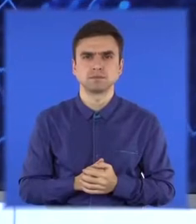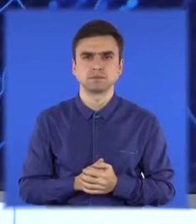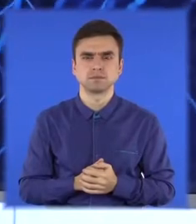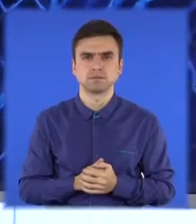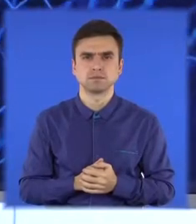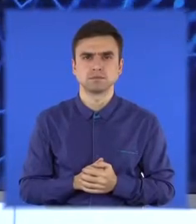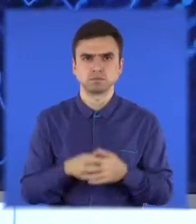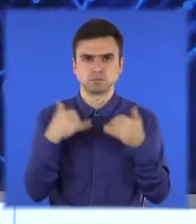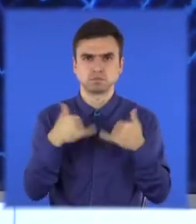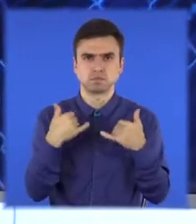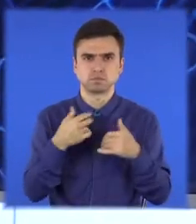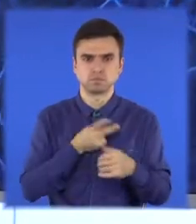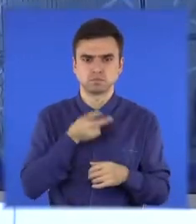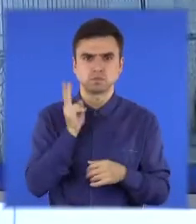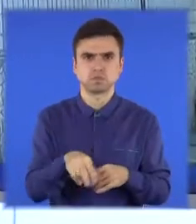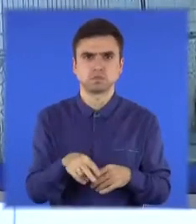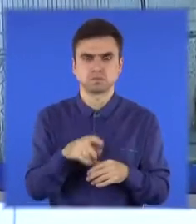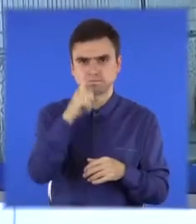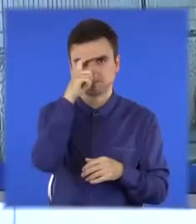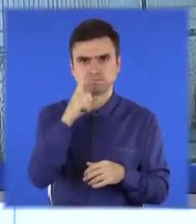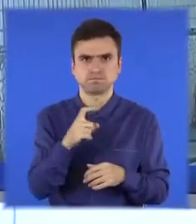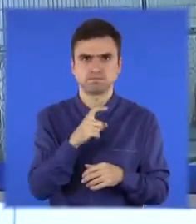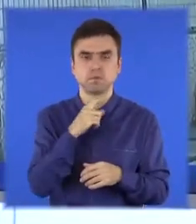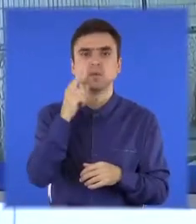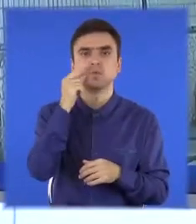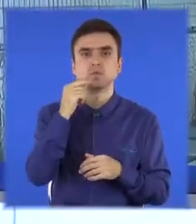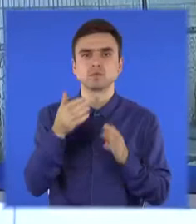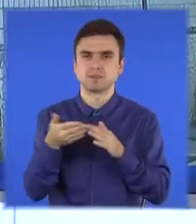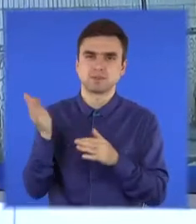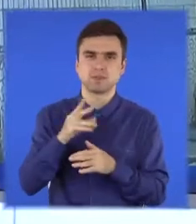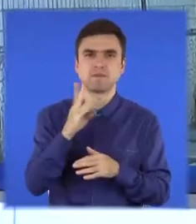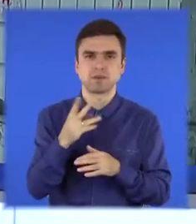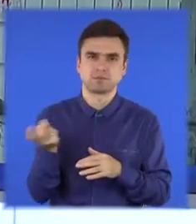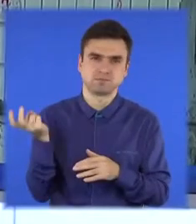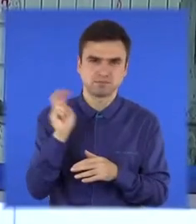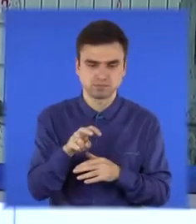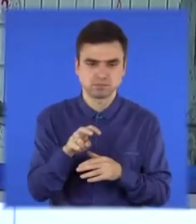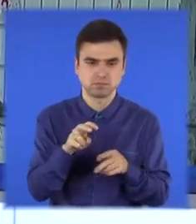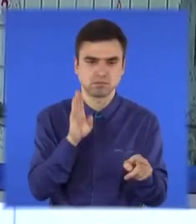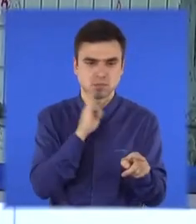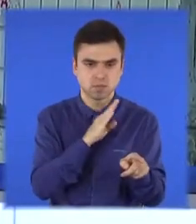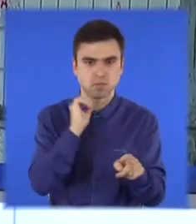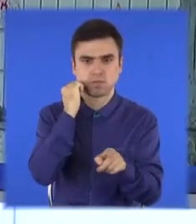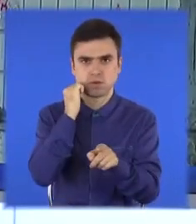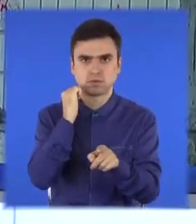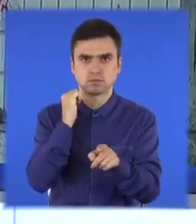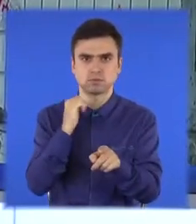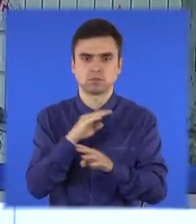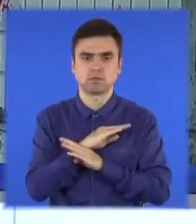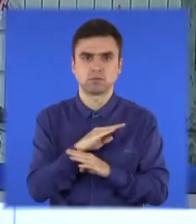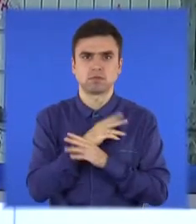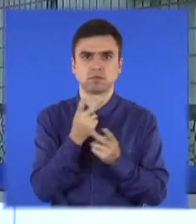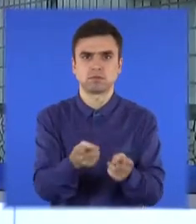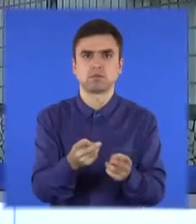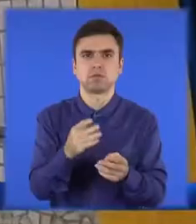Загадкова смерть. Чоловік знайшов у квартирі трупи матері та бабусі. Хлопець навідався до своїх родичів 28